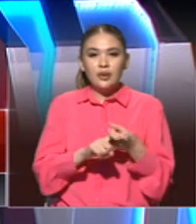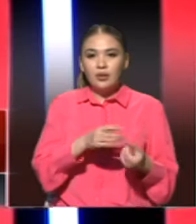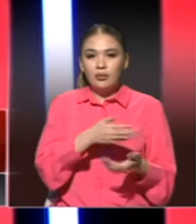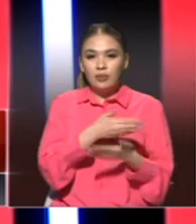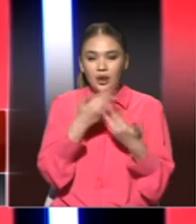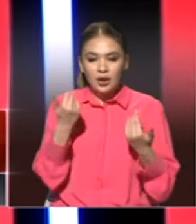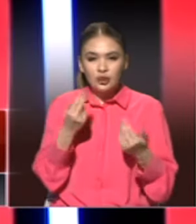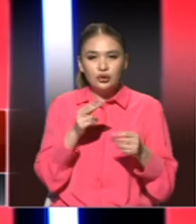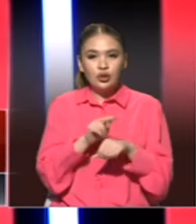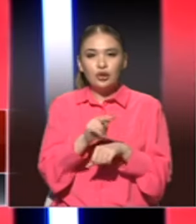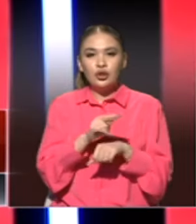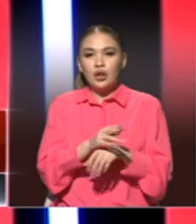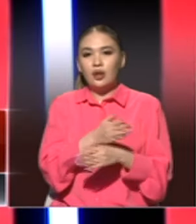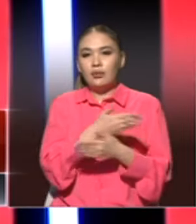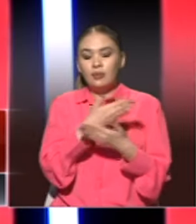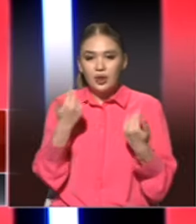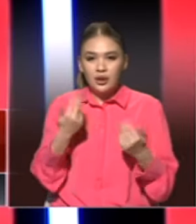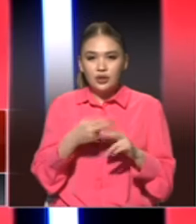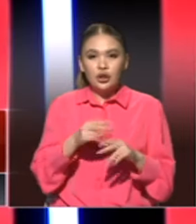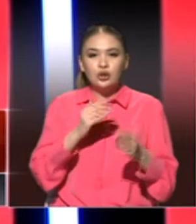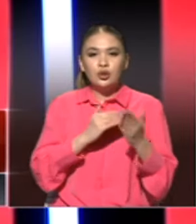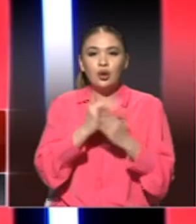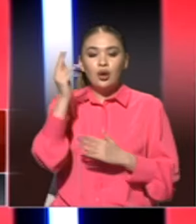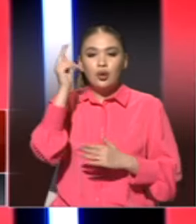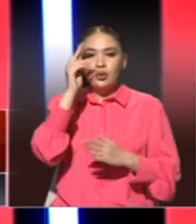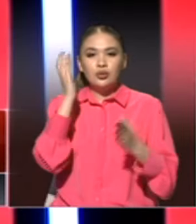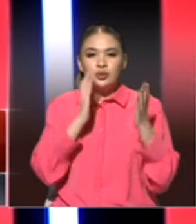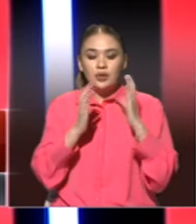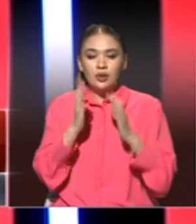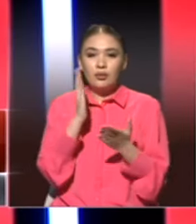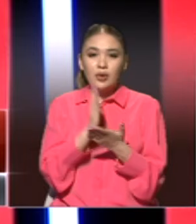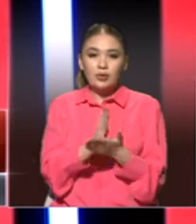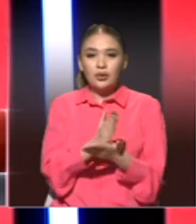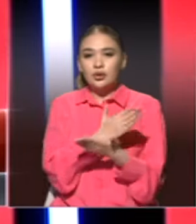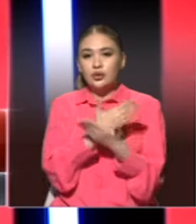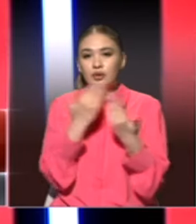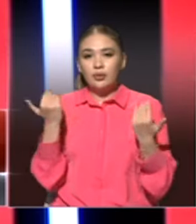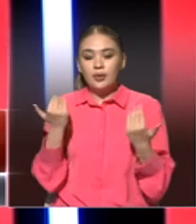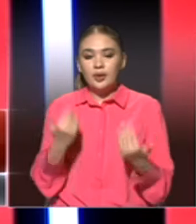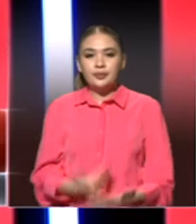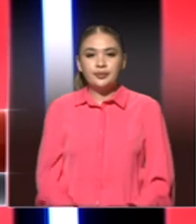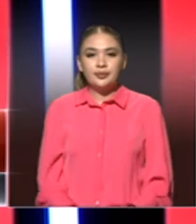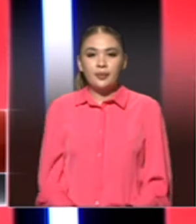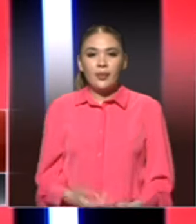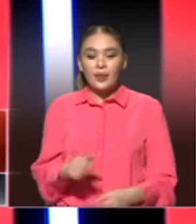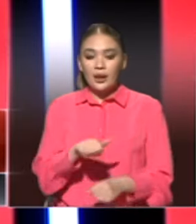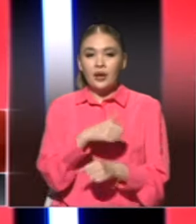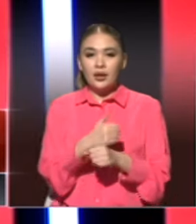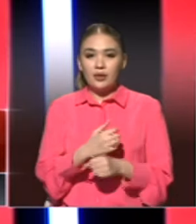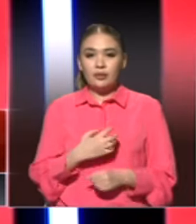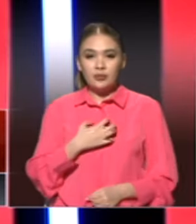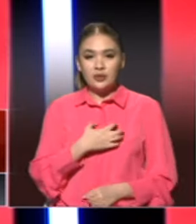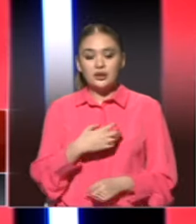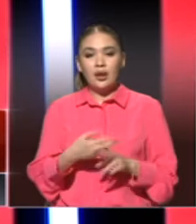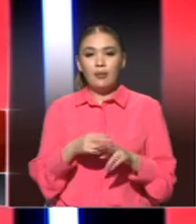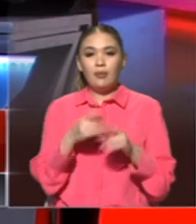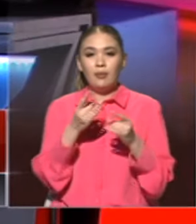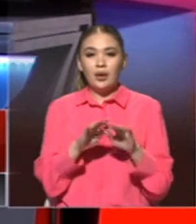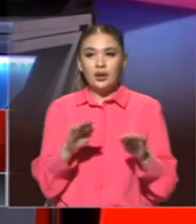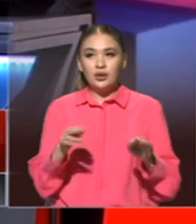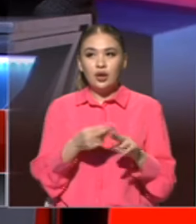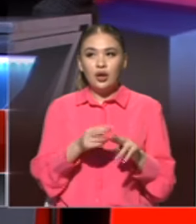мамандыққа үйрете алмаған жоғары оқу орындарының жауапкершілігі ше. Жоқ па, бар ма? Жоқ, бар ғой бұл жерде, бірақ ең бастысы бұл жерде бала сол пәнді, сол